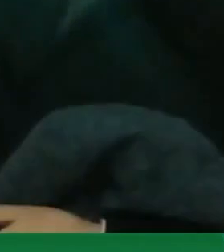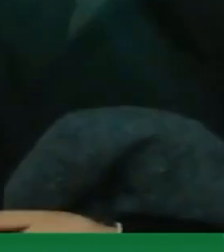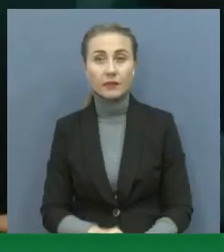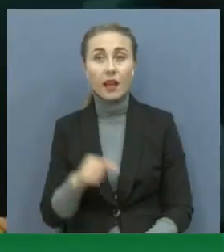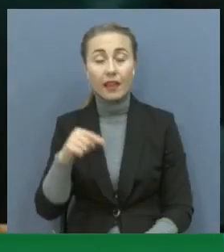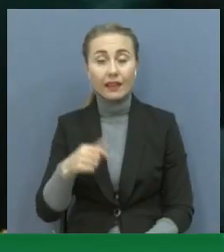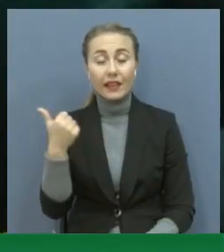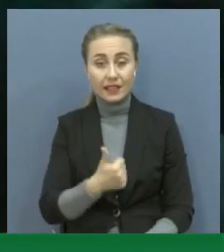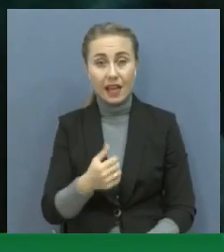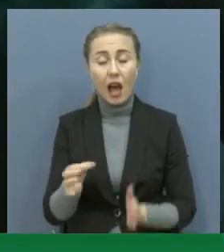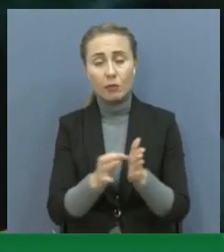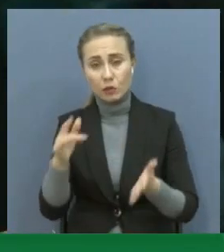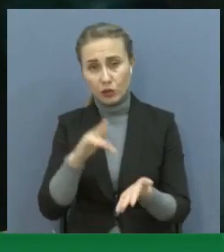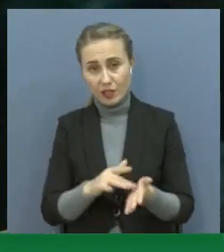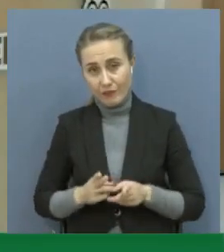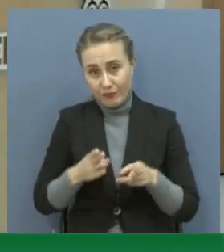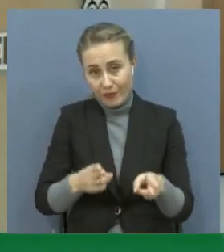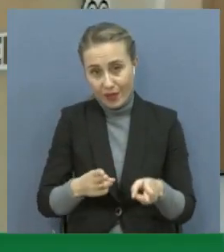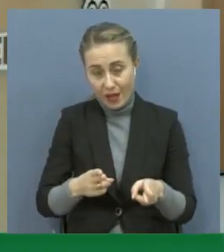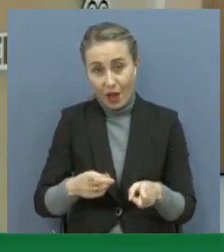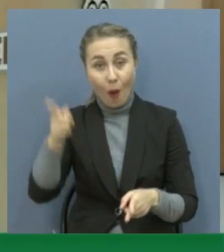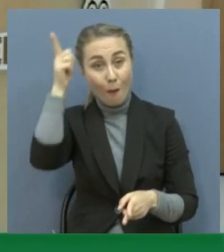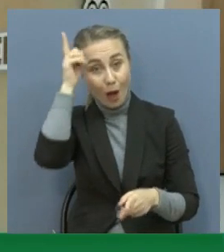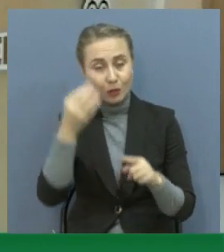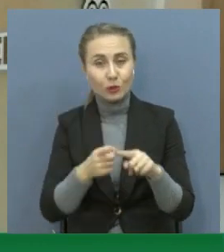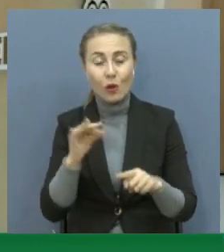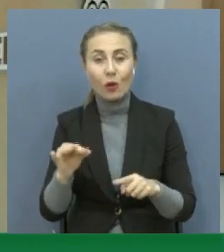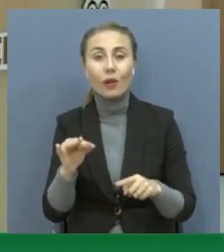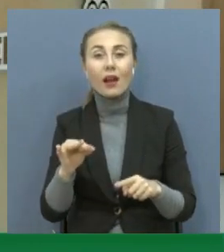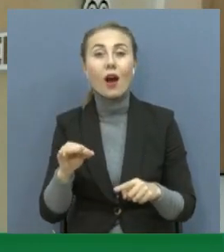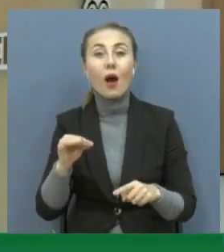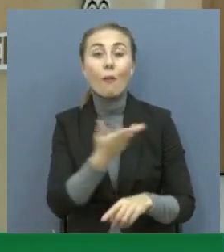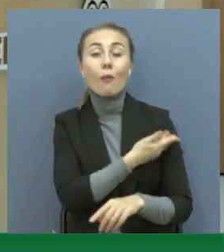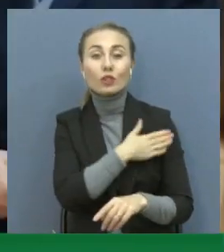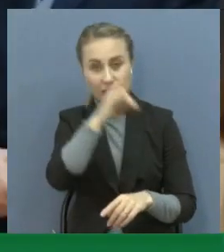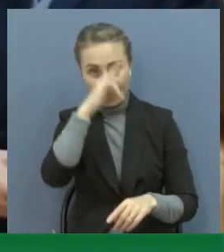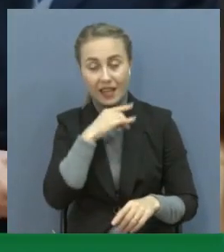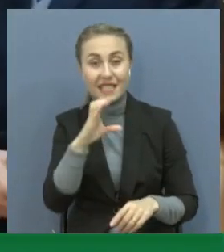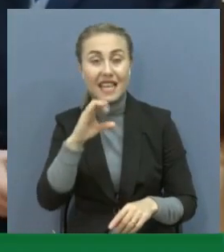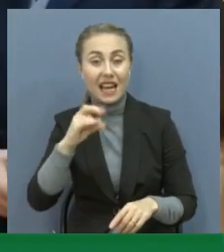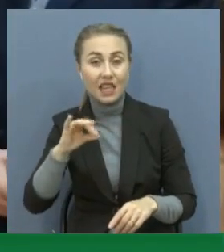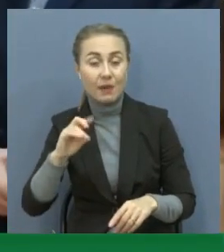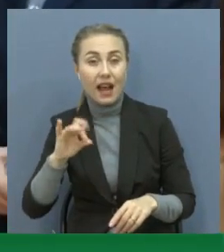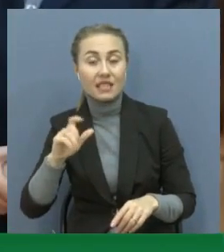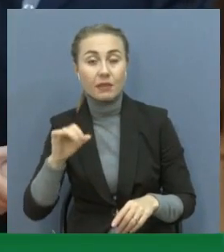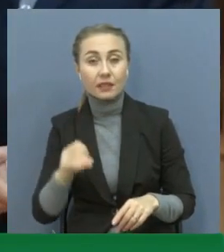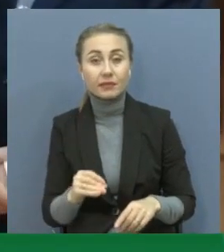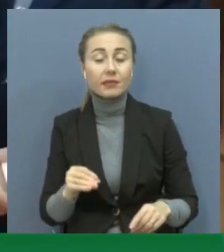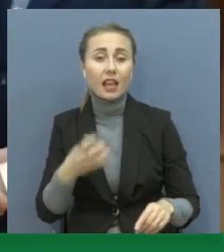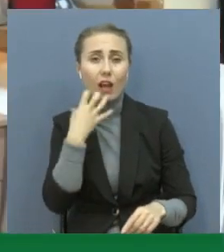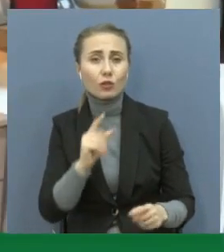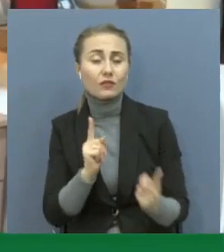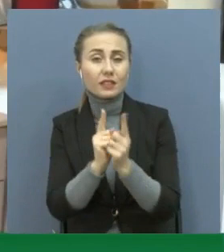На этой неделе областной центр посетил посол Польши в Казахстане. Селима Хазбиевича горячо встретили представители члены